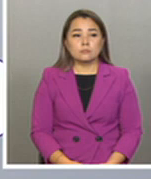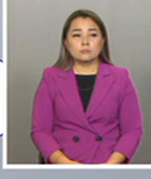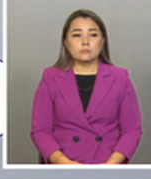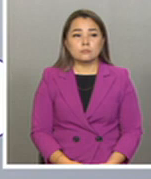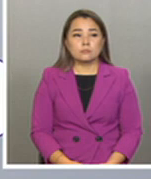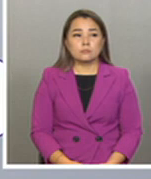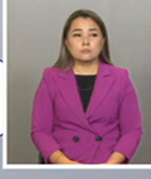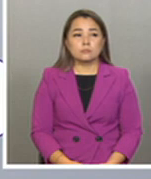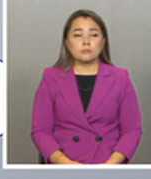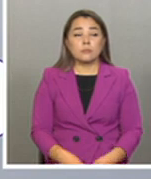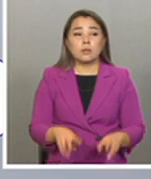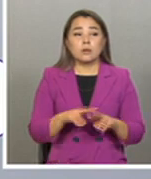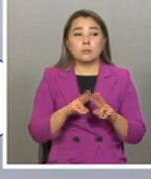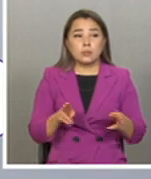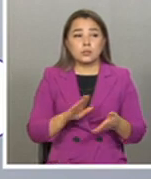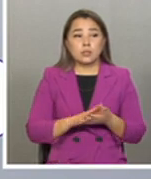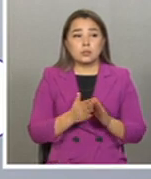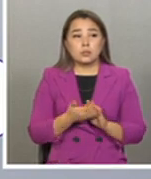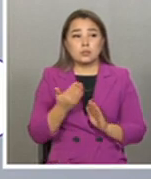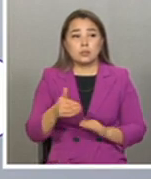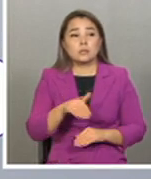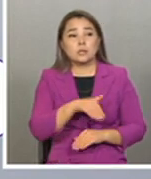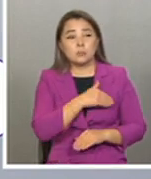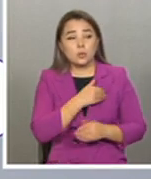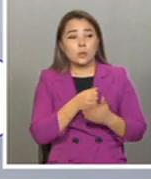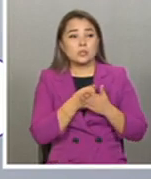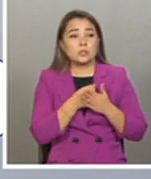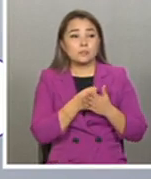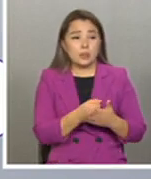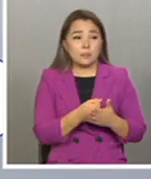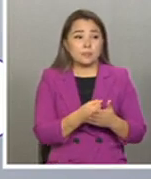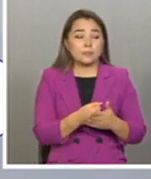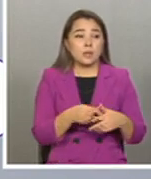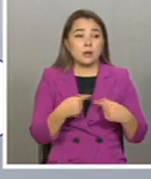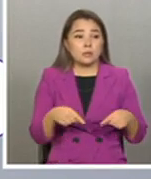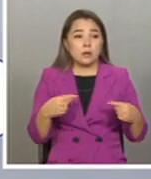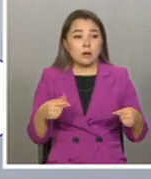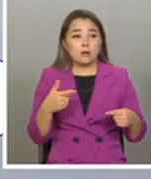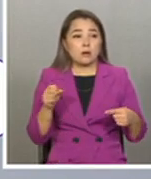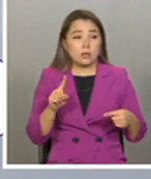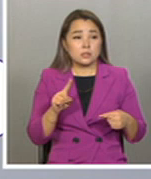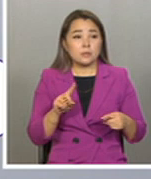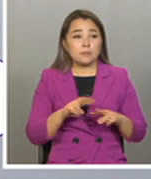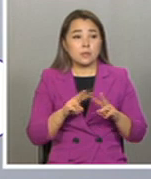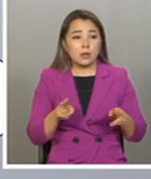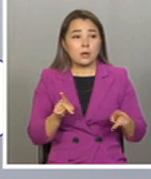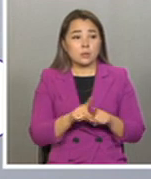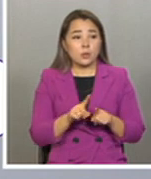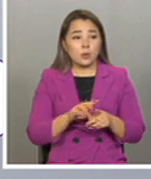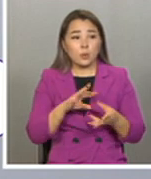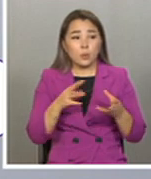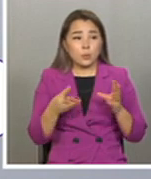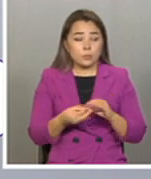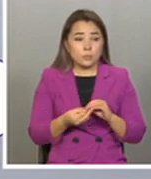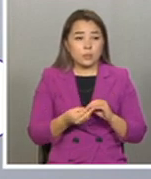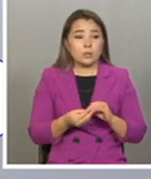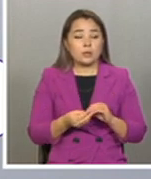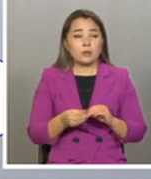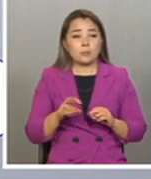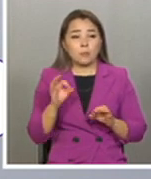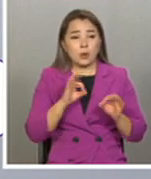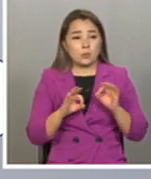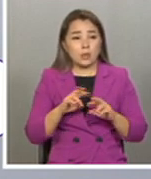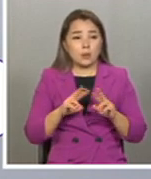Бірде жағдайда, температура мен қысымда, әртүрлі газдардың бірде көлеміндегі молекулалар саны бірде